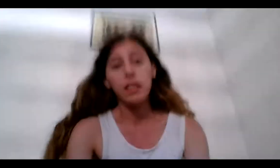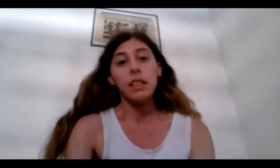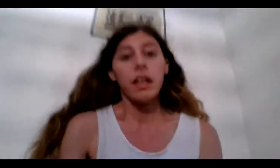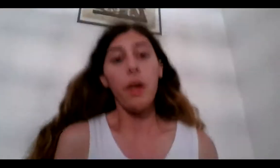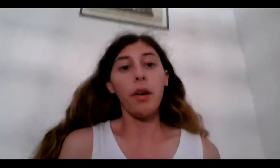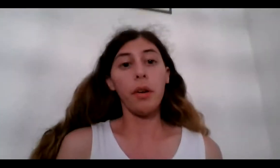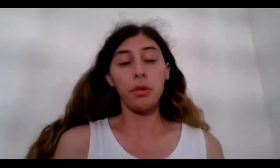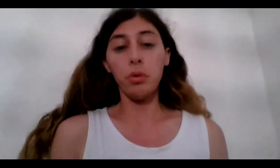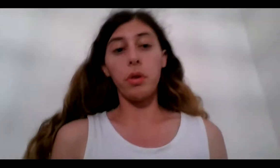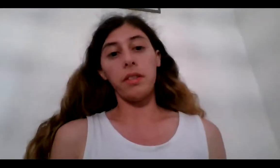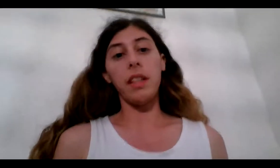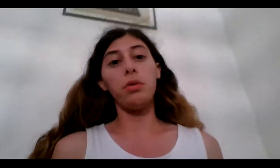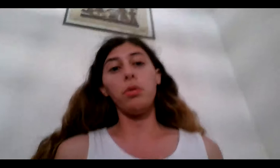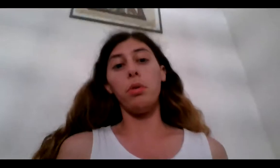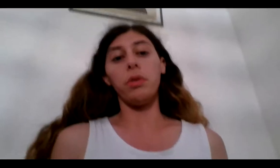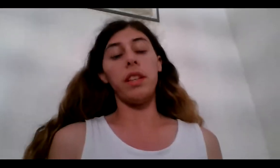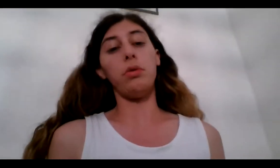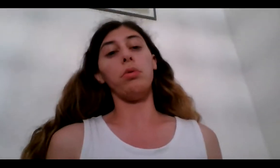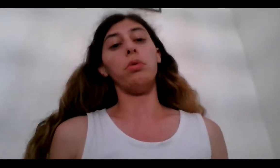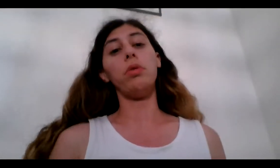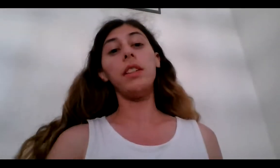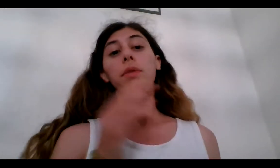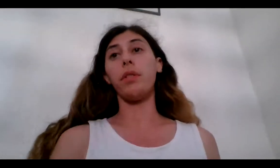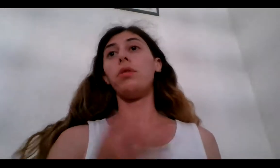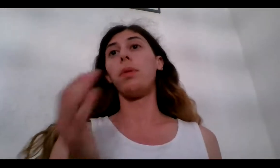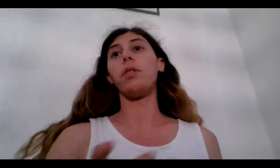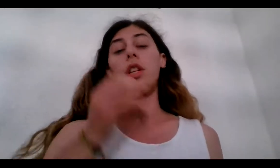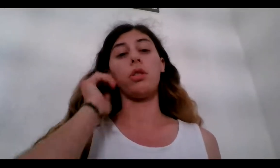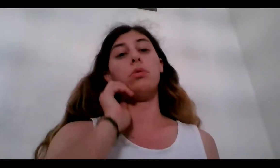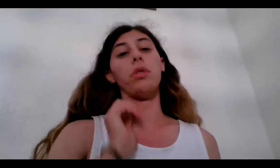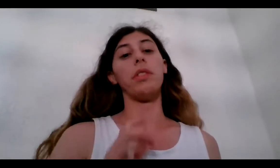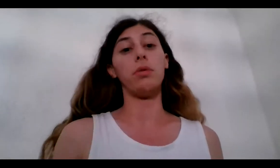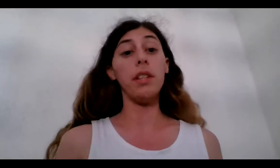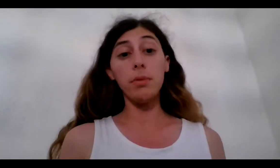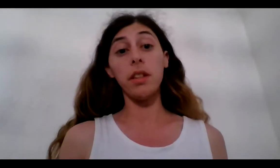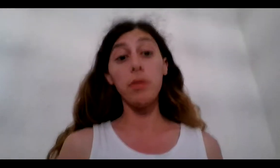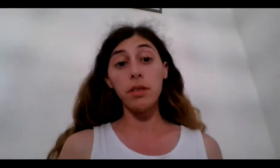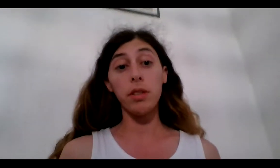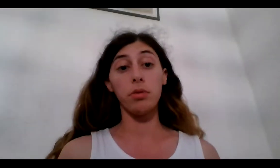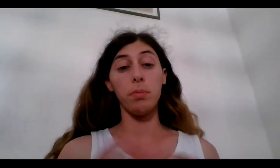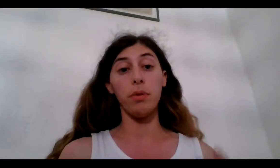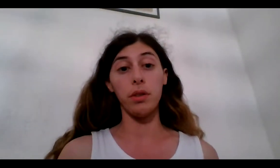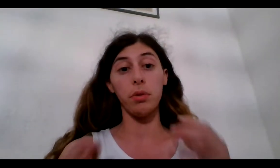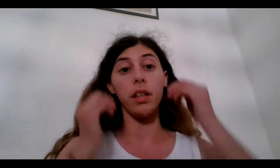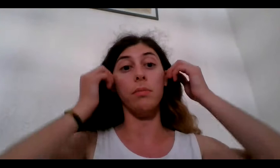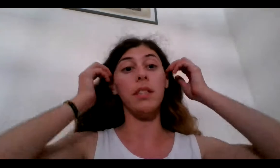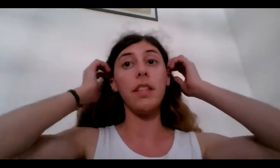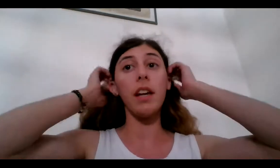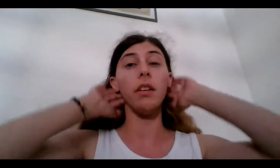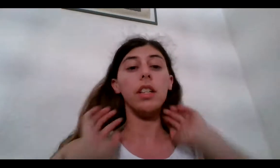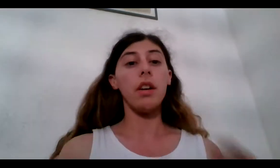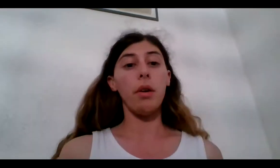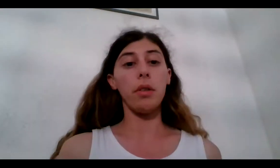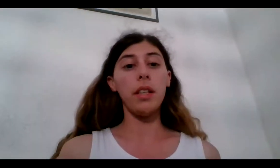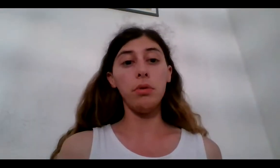Voilà. Donc, cette Société française de prise en charge du transsexualisme, c'était une association professionnelle